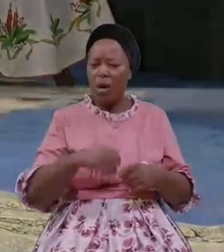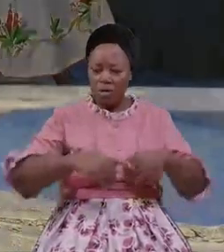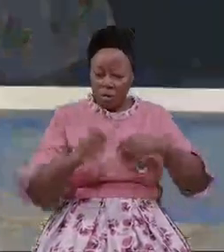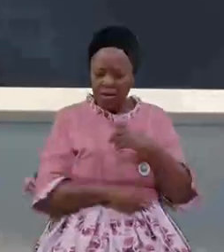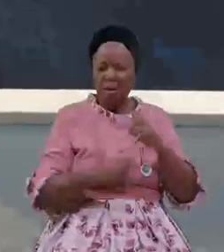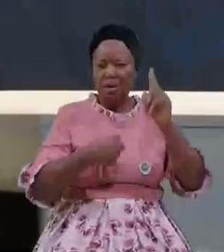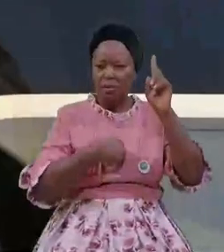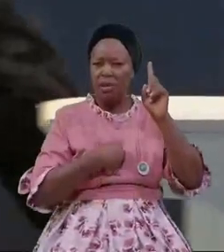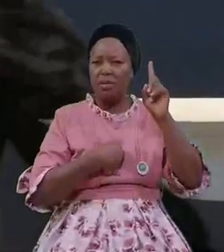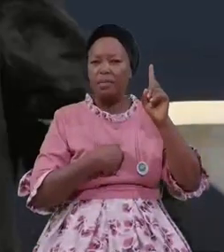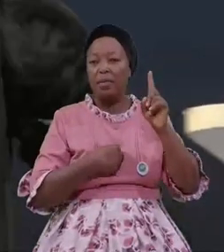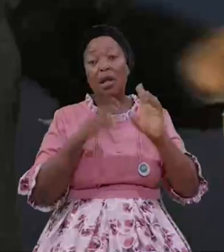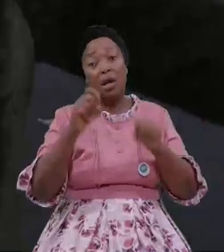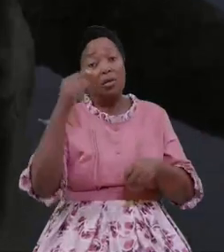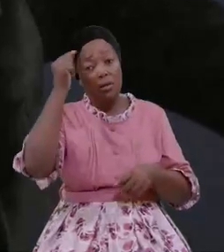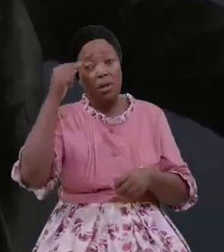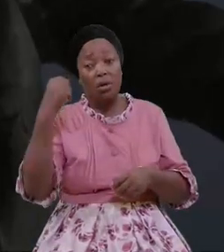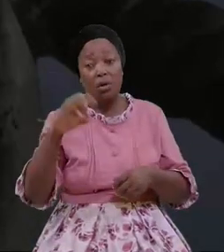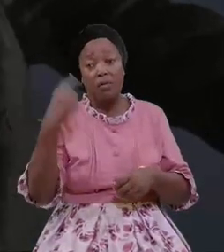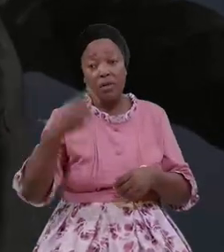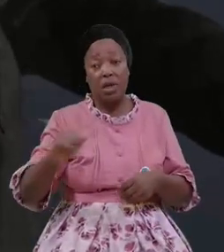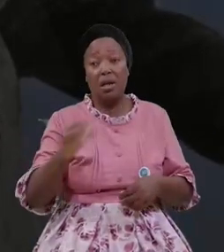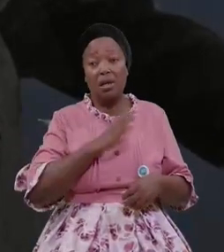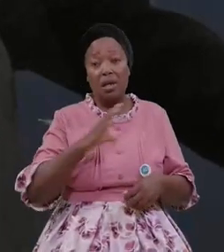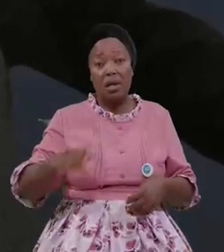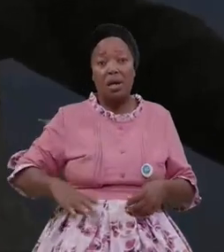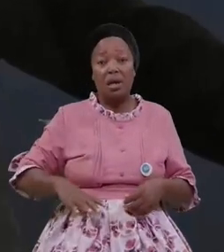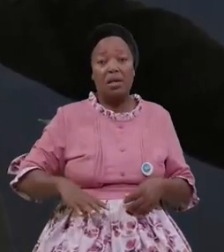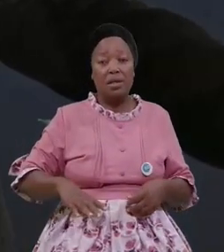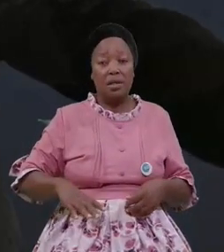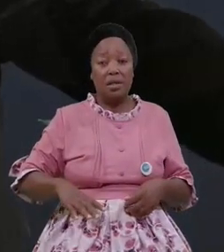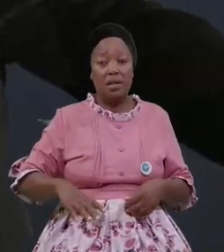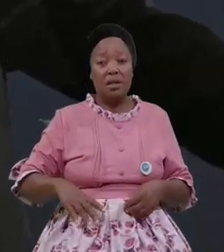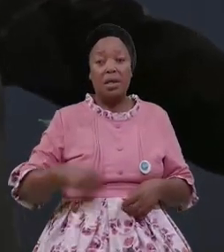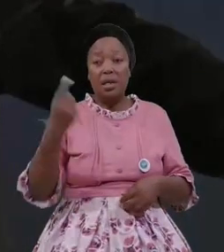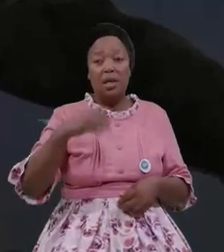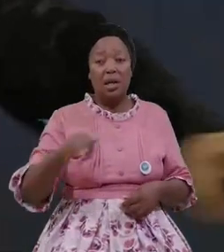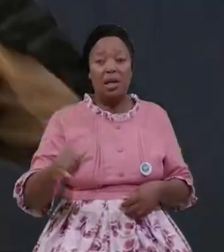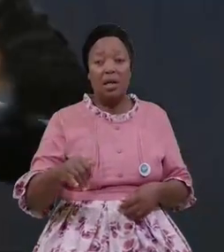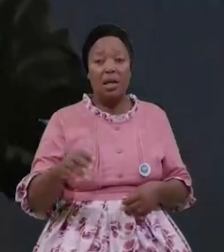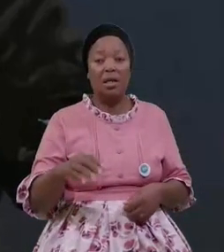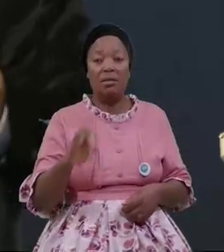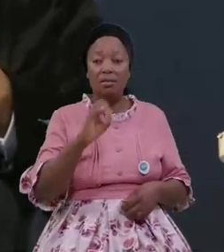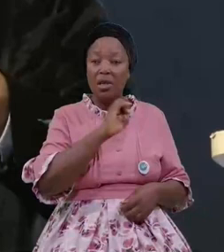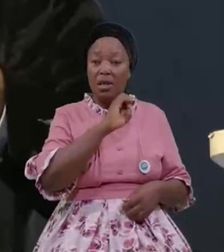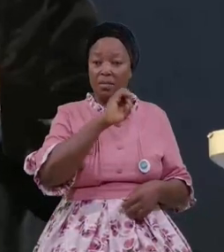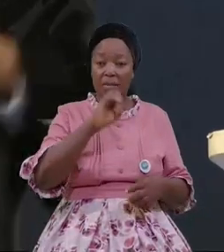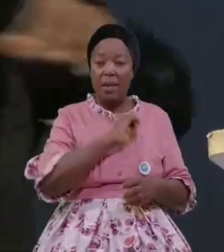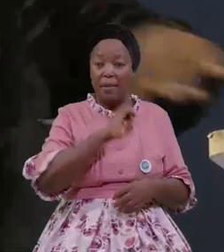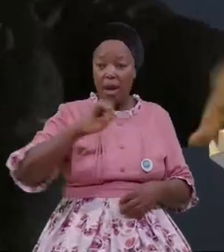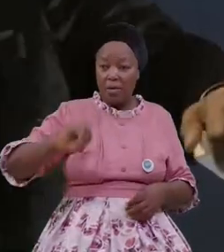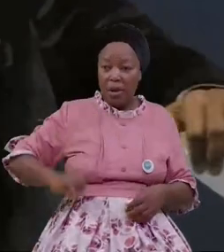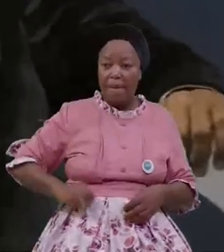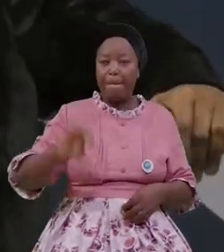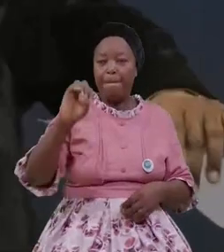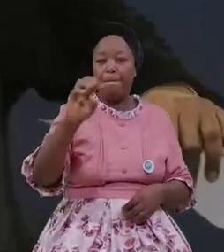frappes-tu pourz vous imaginer le Christ éternel le Christ l'Emmanuel éternel Dieu